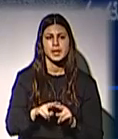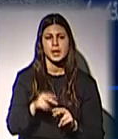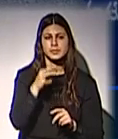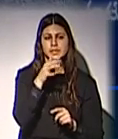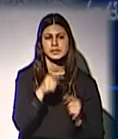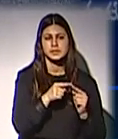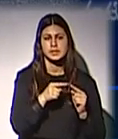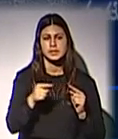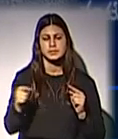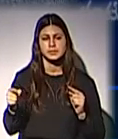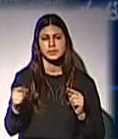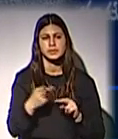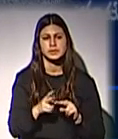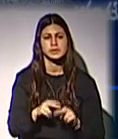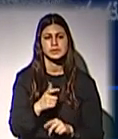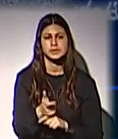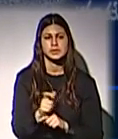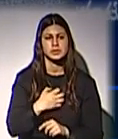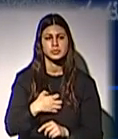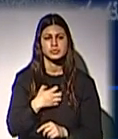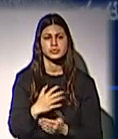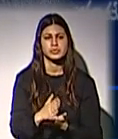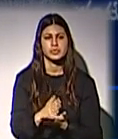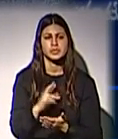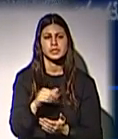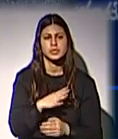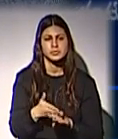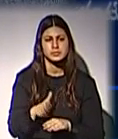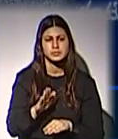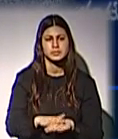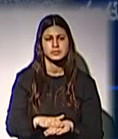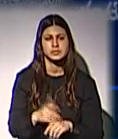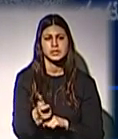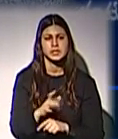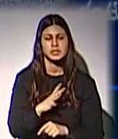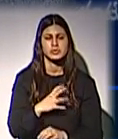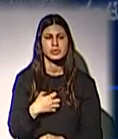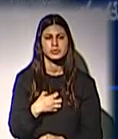თასი. ეს ძალიან საპასუხო შეჯიბრებებია. ჩვენ მუშაობა დავიწყეთ ერთად, ჩვენ